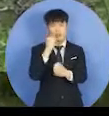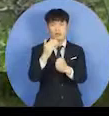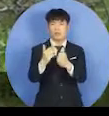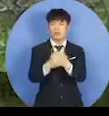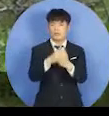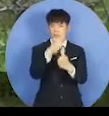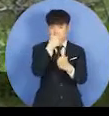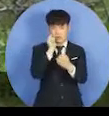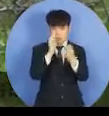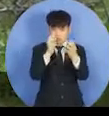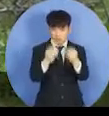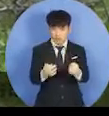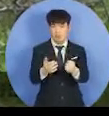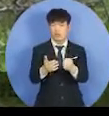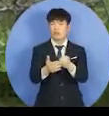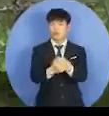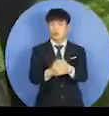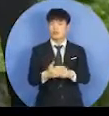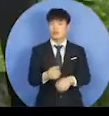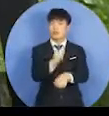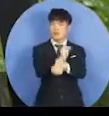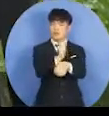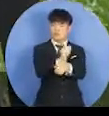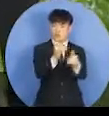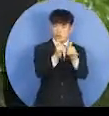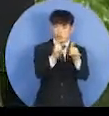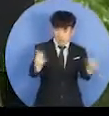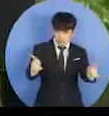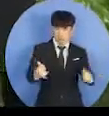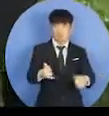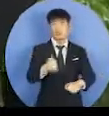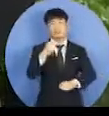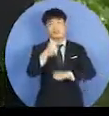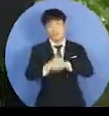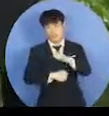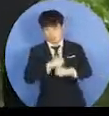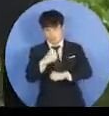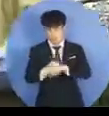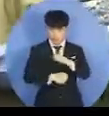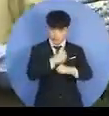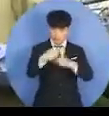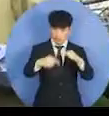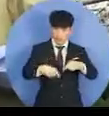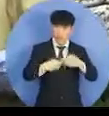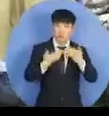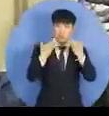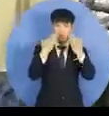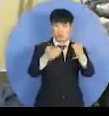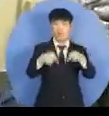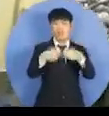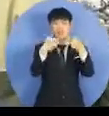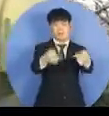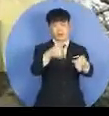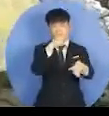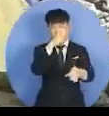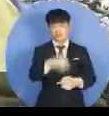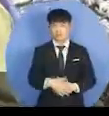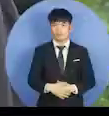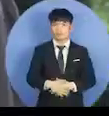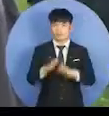이에 천안시 공무원들은 부족한 농촌 일손을 해소하고자 자율적으로 화접봉사에 참여했습니다.